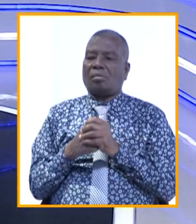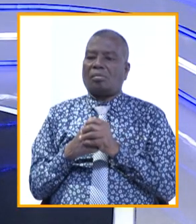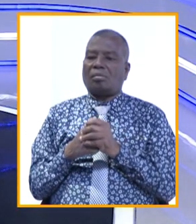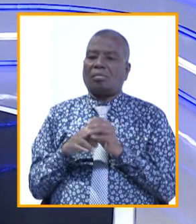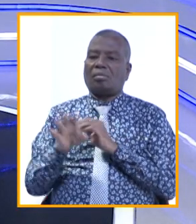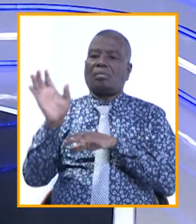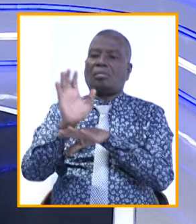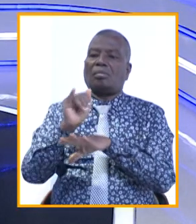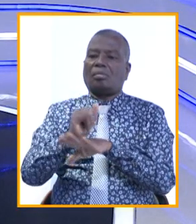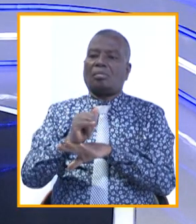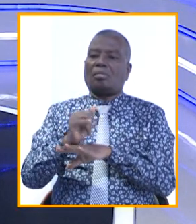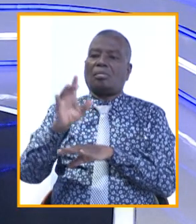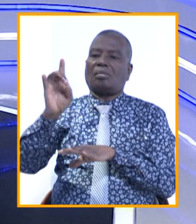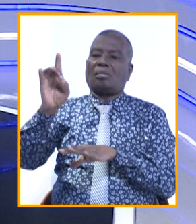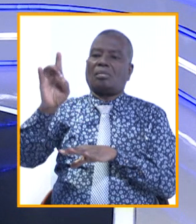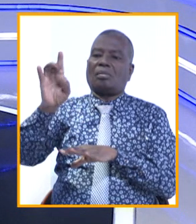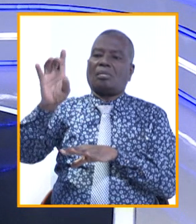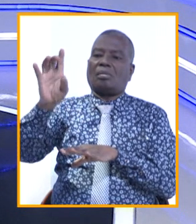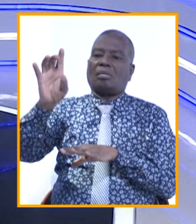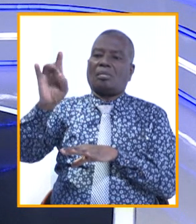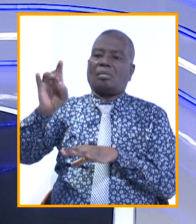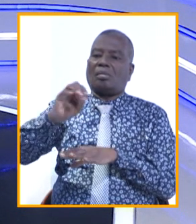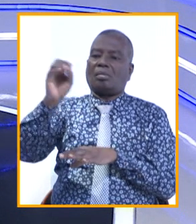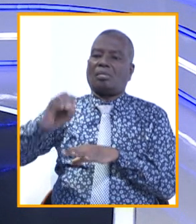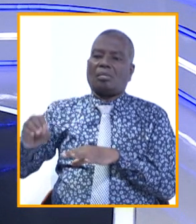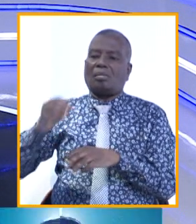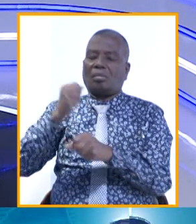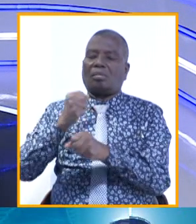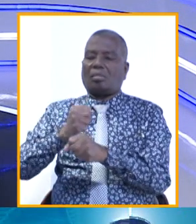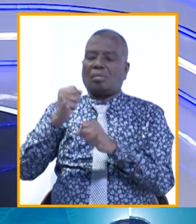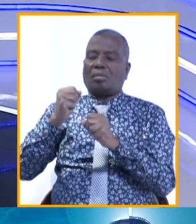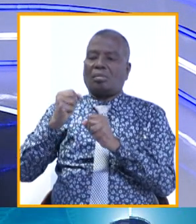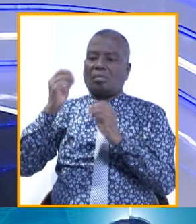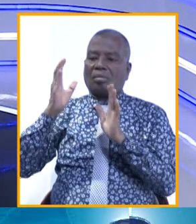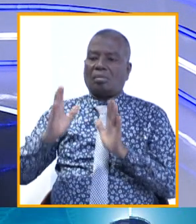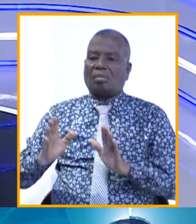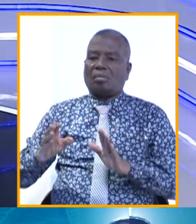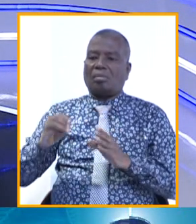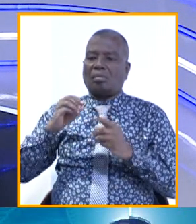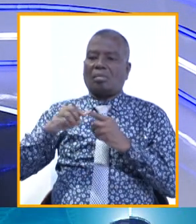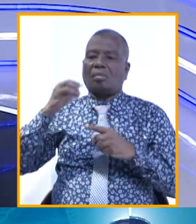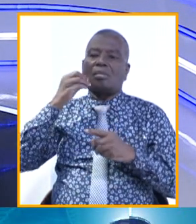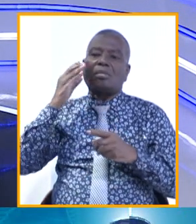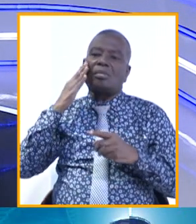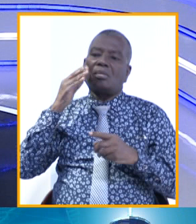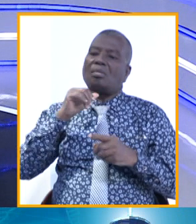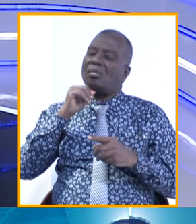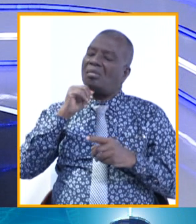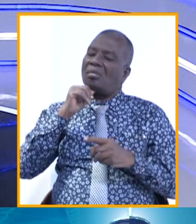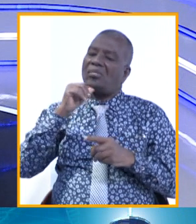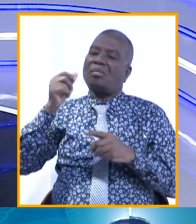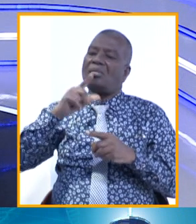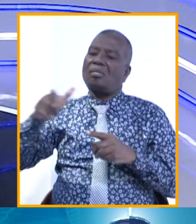En Côte d'Ivoire, 88% des travailleuses domestiques ne sont pas déclarées à la sécurité sociale. C'est ce qui